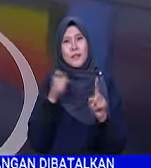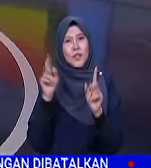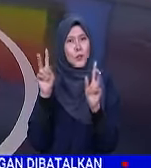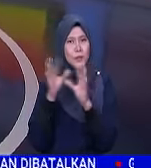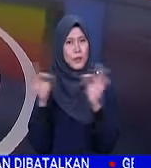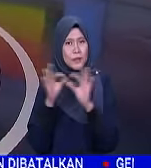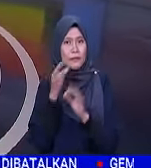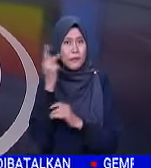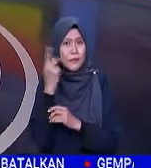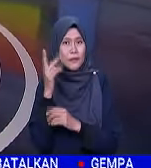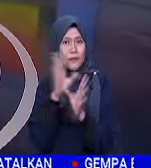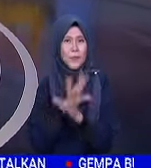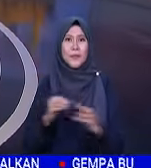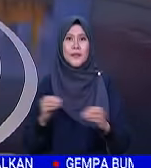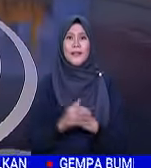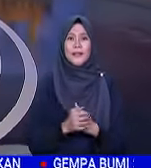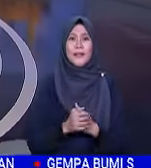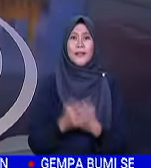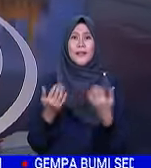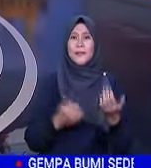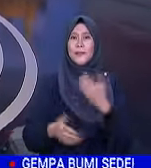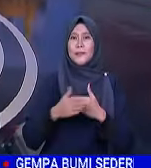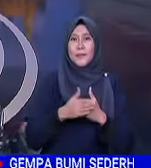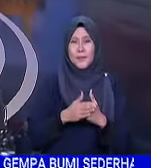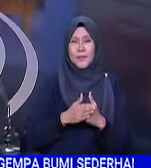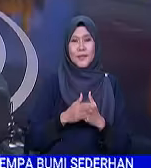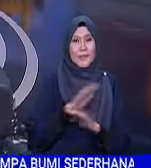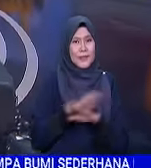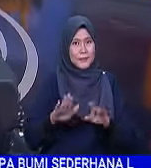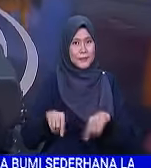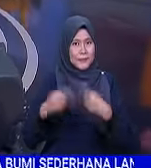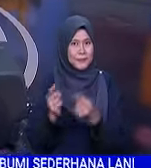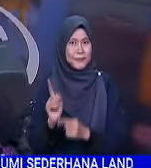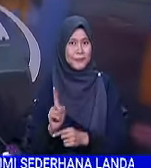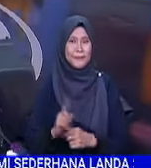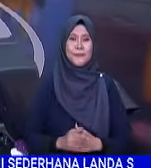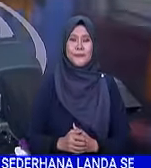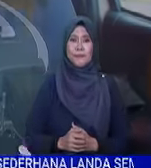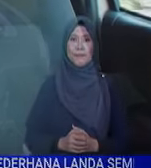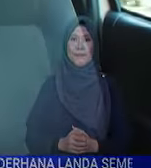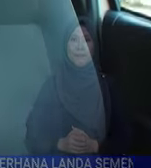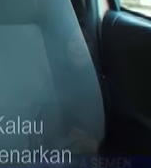Sarawak. Berita wilayah peka dan berwibawa akan kembali selepas ini. Jangan ke mana-mana.